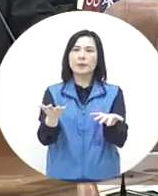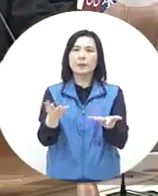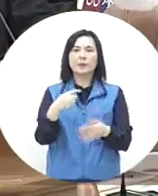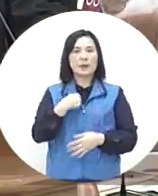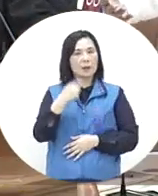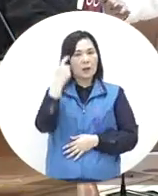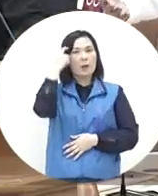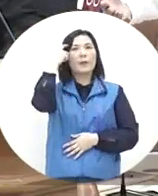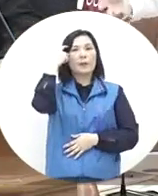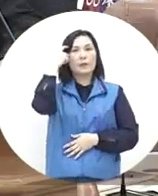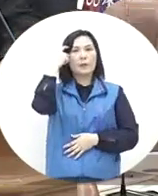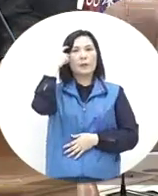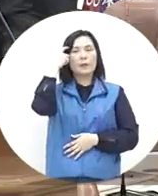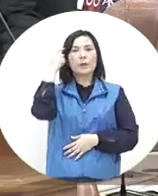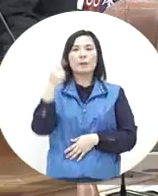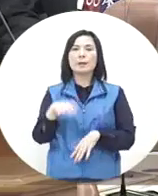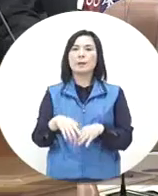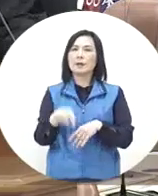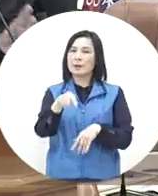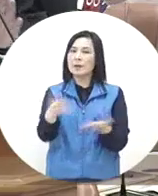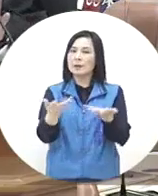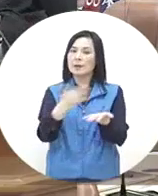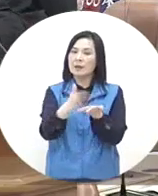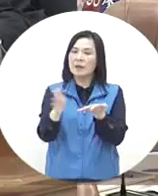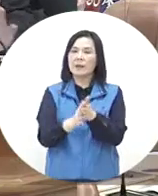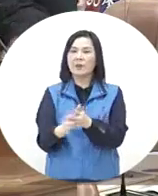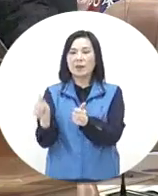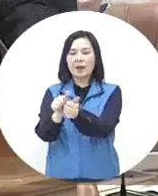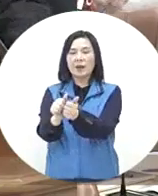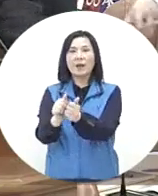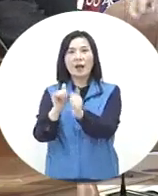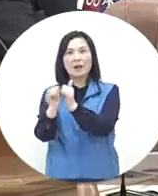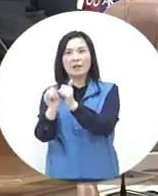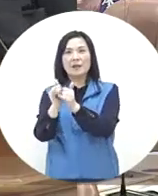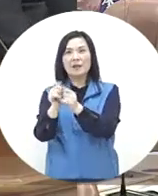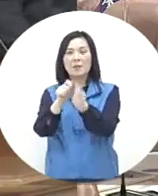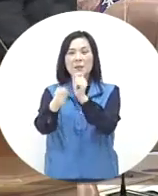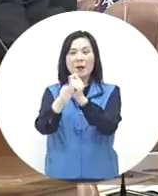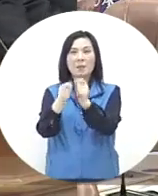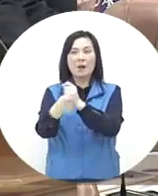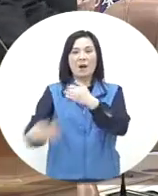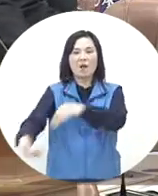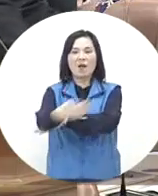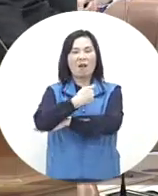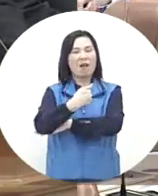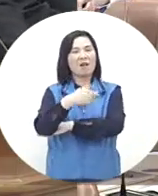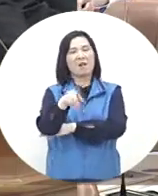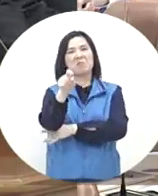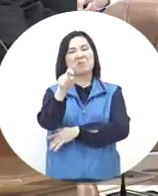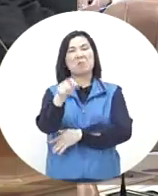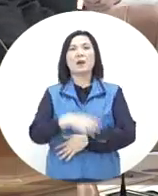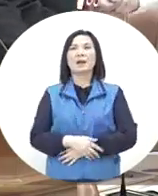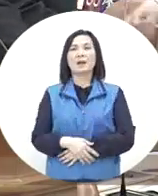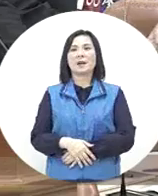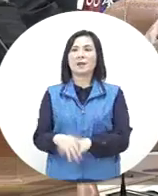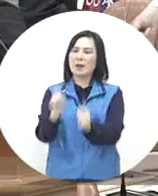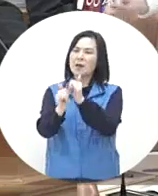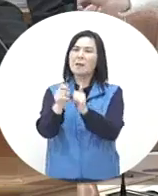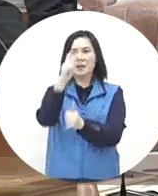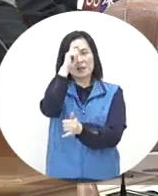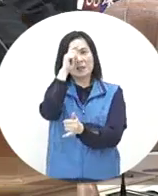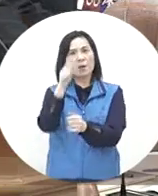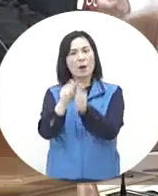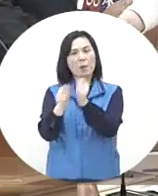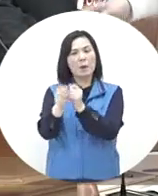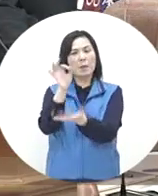就是说我们要解决这个部分，我们不可能光是靠人民的票价，好，因为人民 希望搭便宜的这个捷运，然后坦白说了，